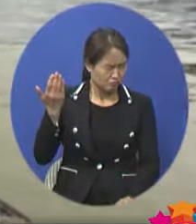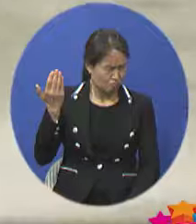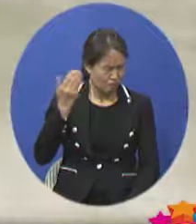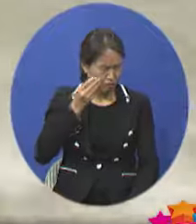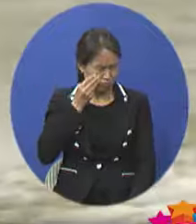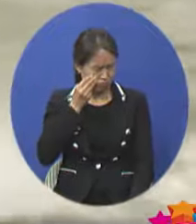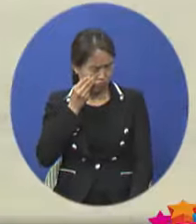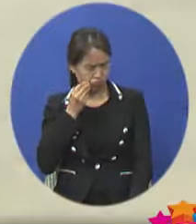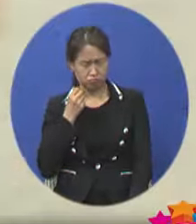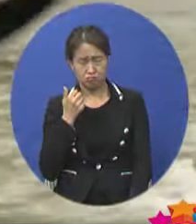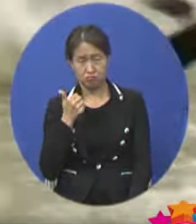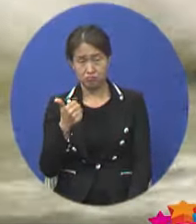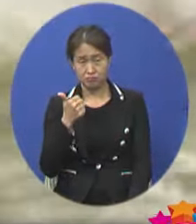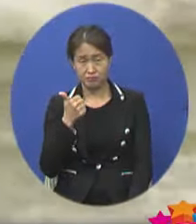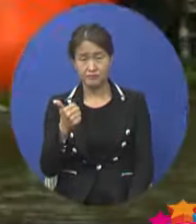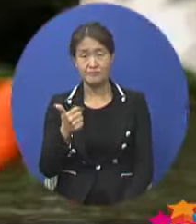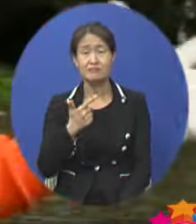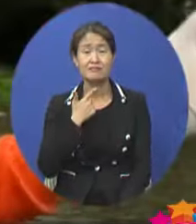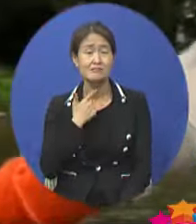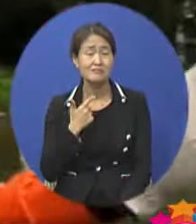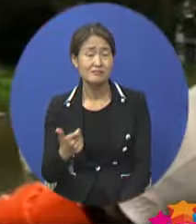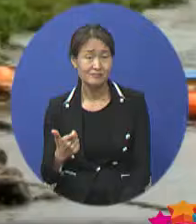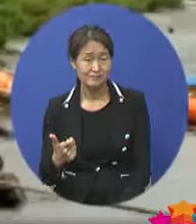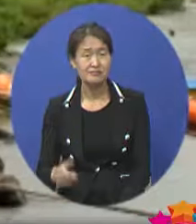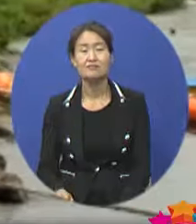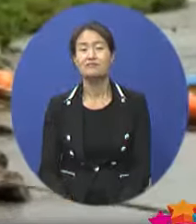왕년에 참 잘 나갔었다